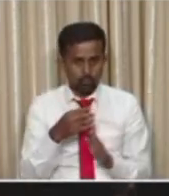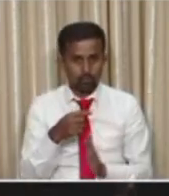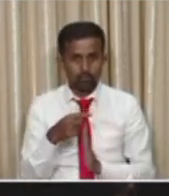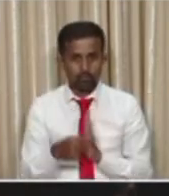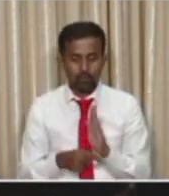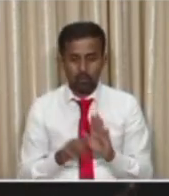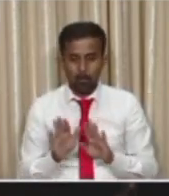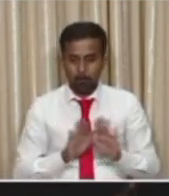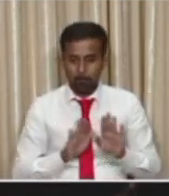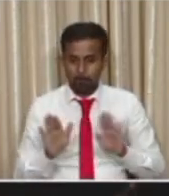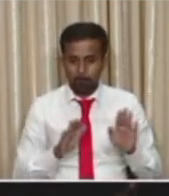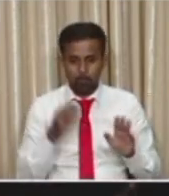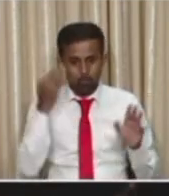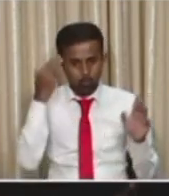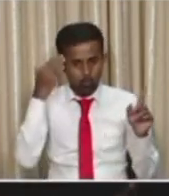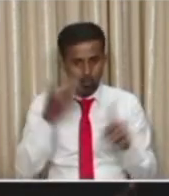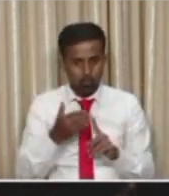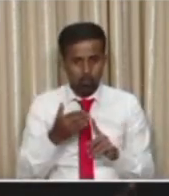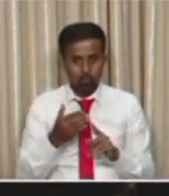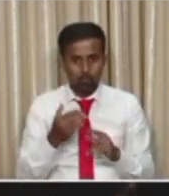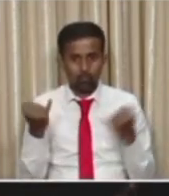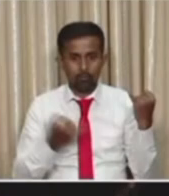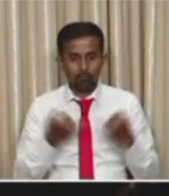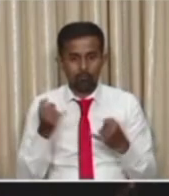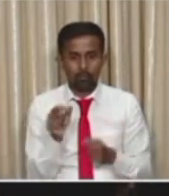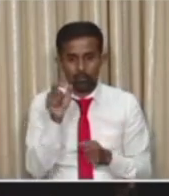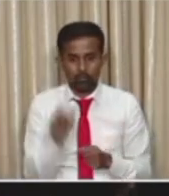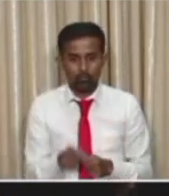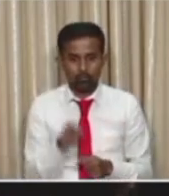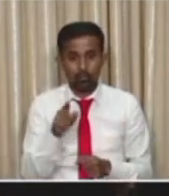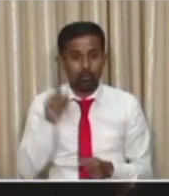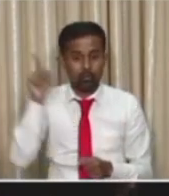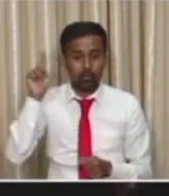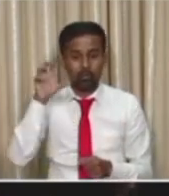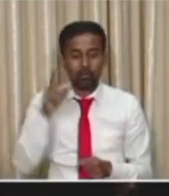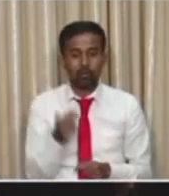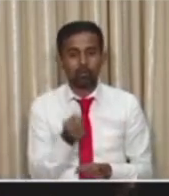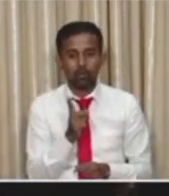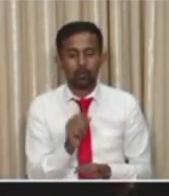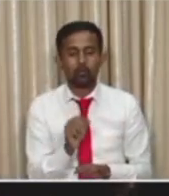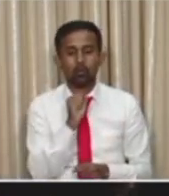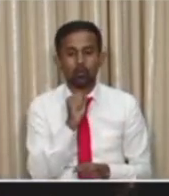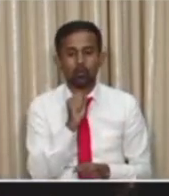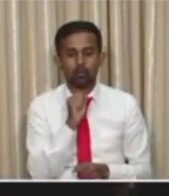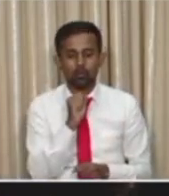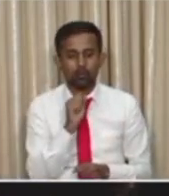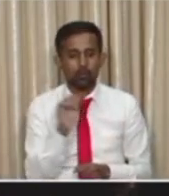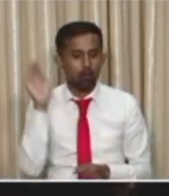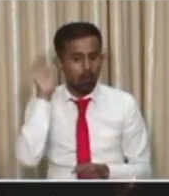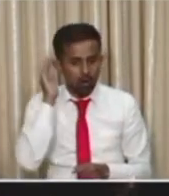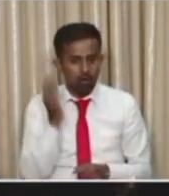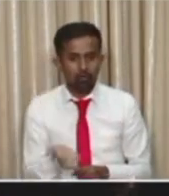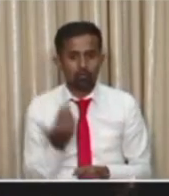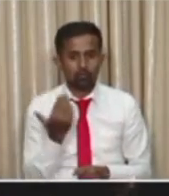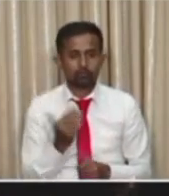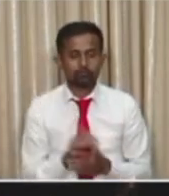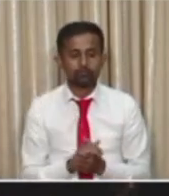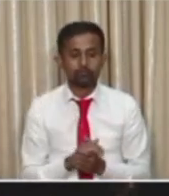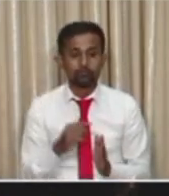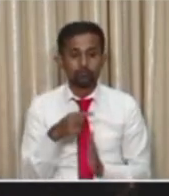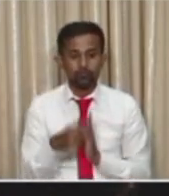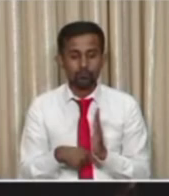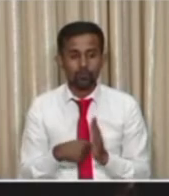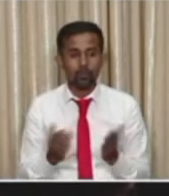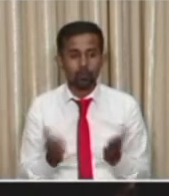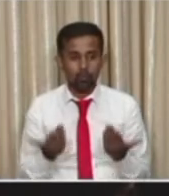சலுகைகளை வழங்குகின்றது, தண்டனைகளை வழங்குகின்றது என்பதை பற்றி நாம் பார்க்க வேண்டும். அதுபோலத்தான் இந்த நாட்டிலே உருவாக்க வேண்டிய பல சட்டங்கள் பற்றியதான ஒரு தெளிவு நமக்கு